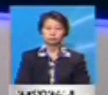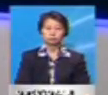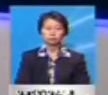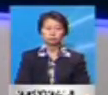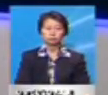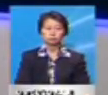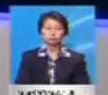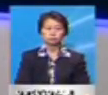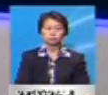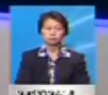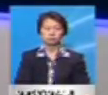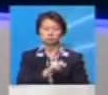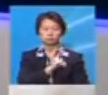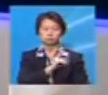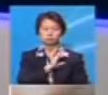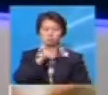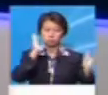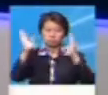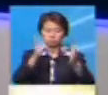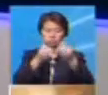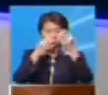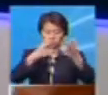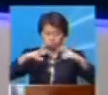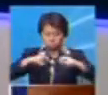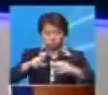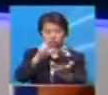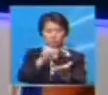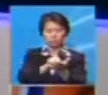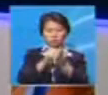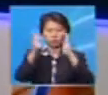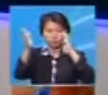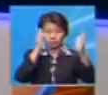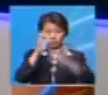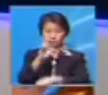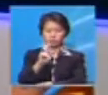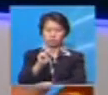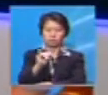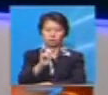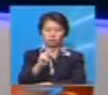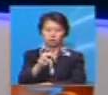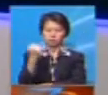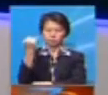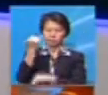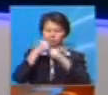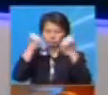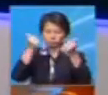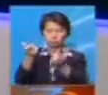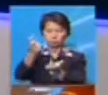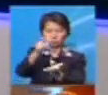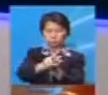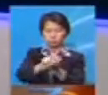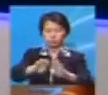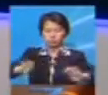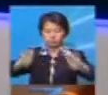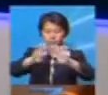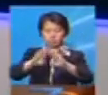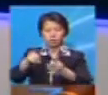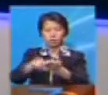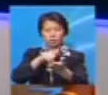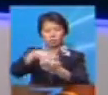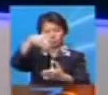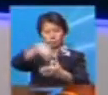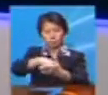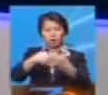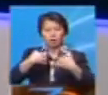Tan Sri Khalid juga memaklumkan siasatan terhadap wartawan Malaysia kini yang didakwa membuat khianat awam menerusi laporan berita mengenai pilihan raya